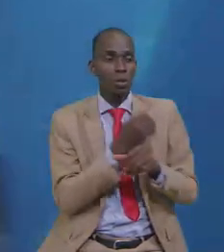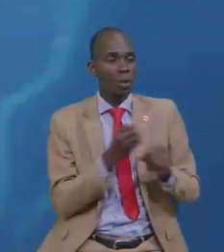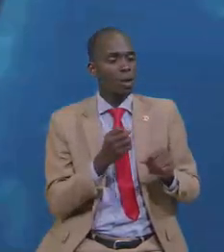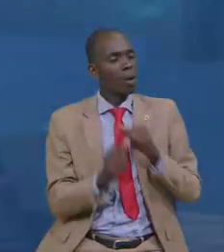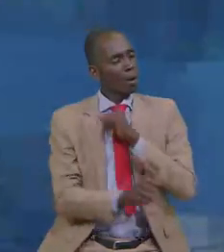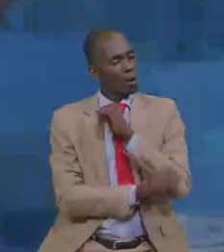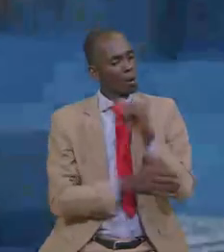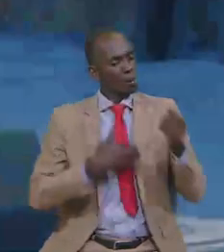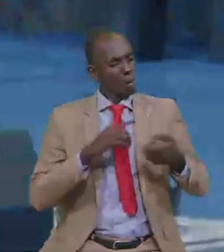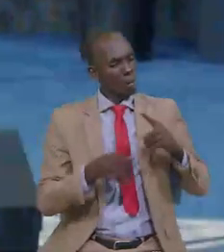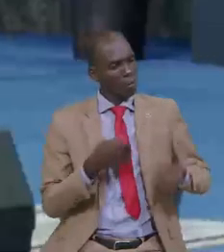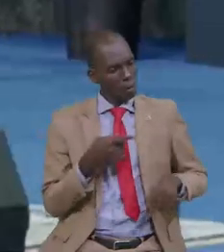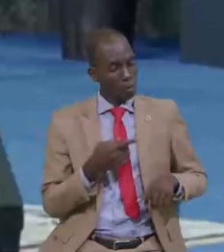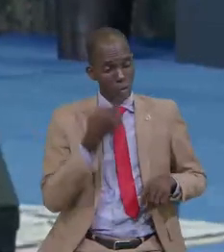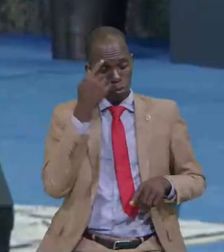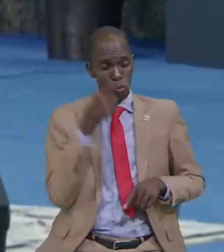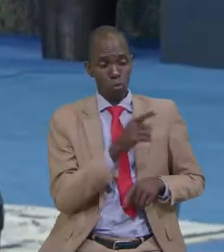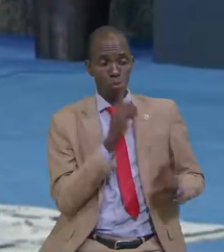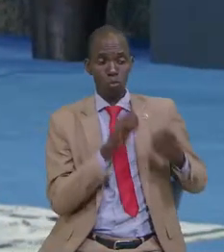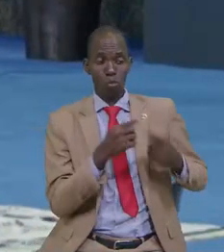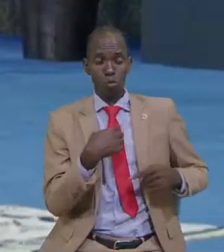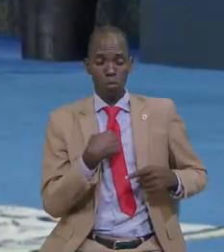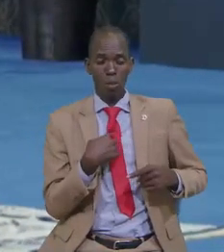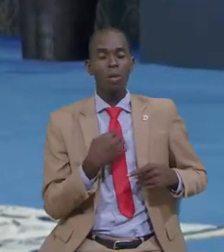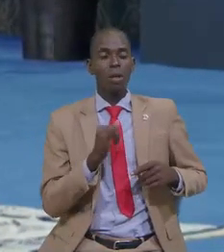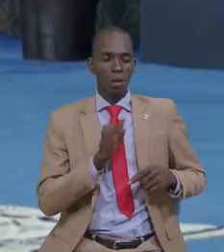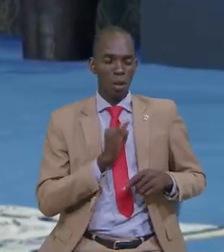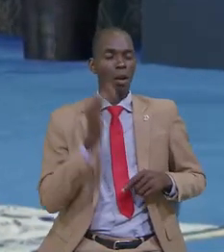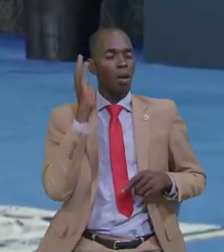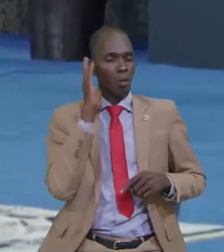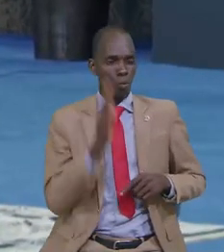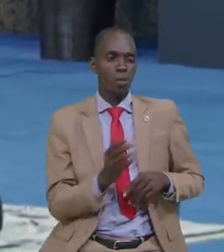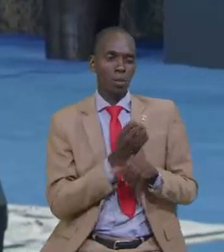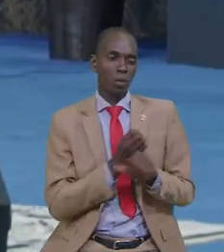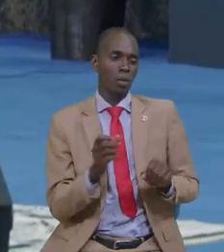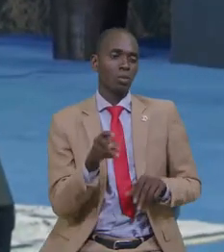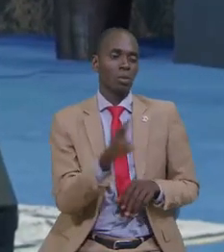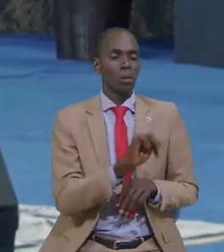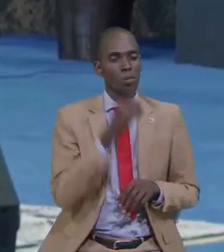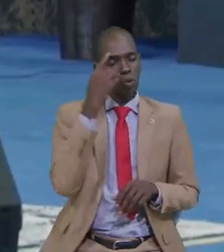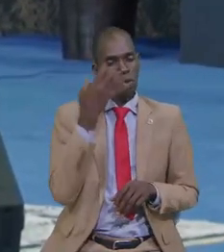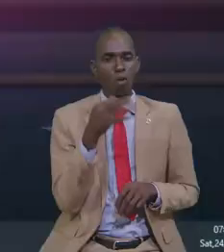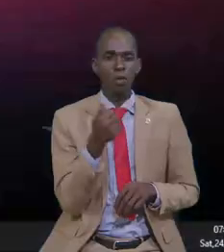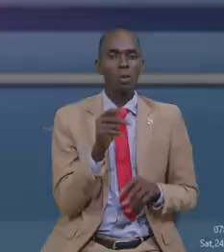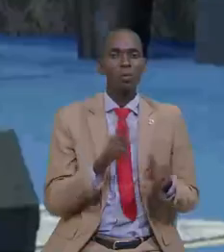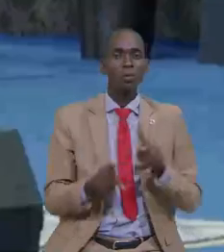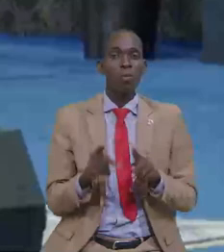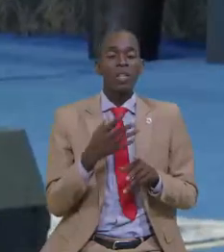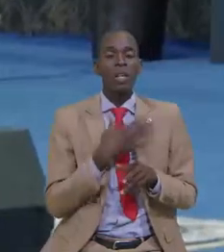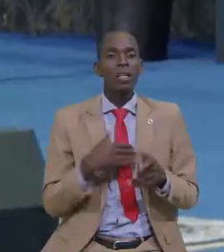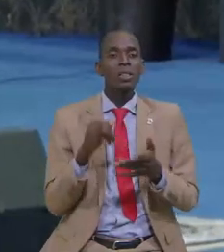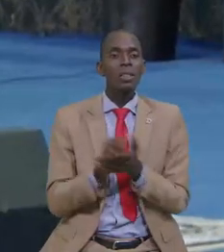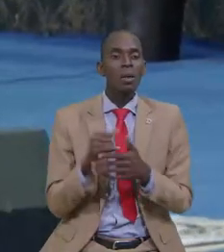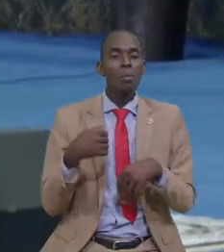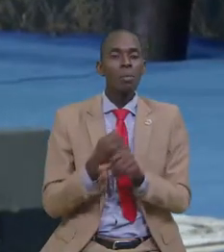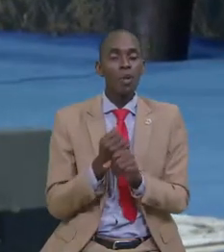épargner? Abraham, mon ami, venant de ta bouche, je le ferai. Et il